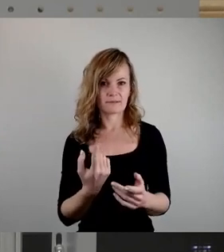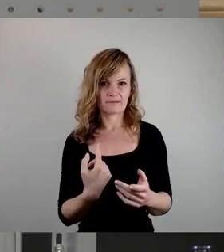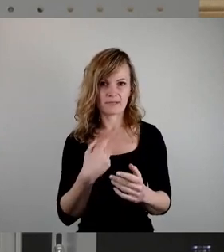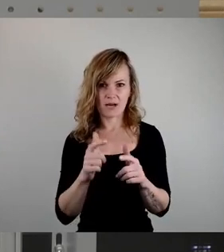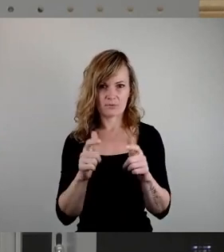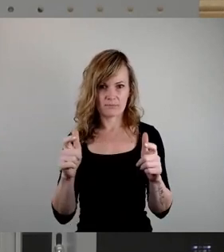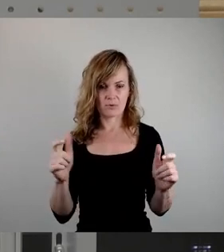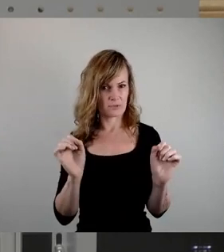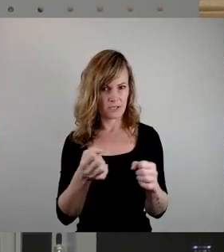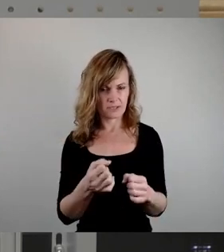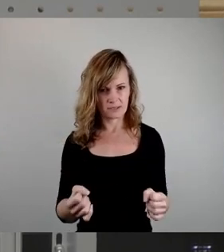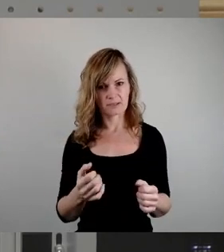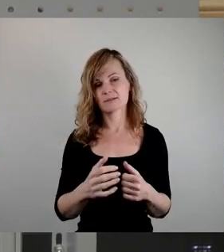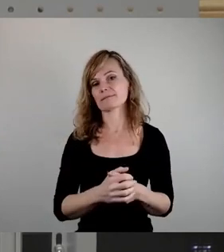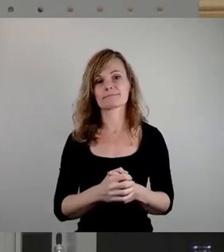können,